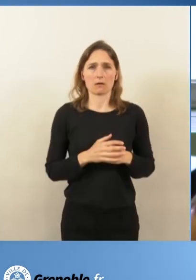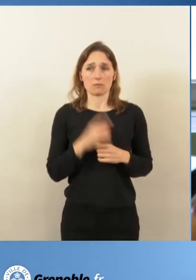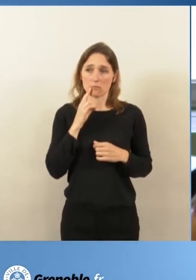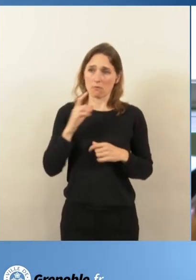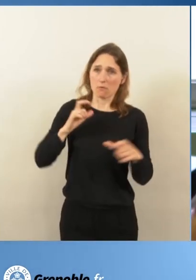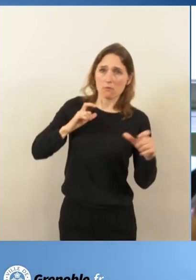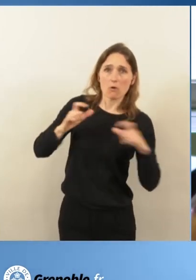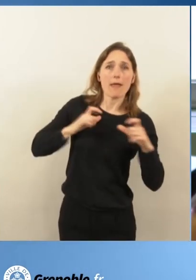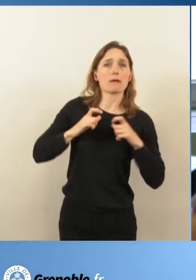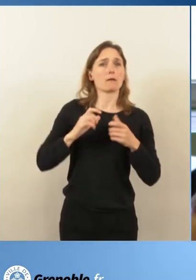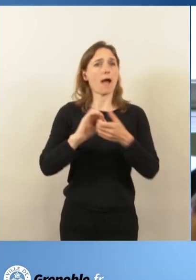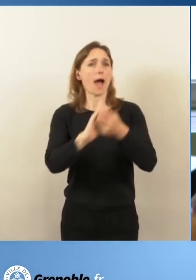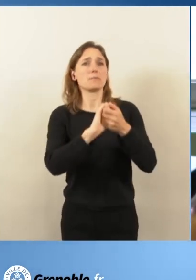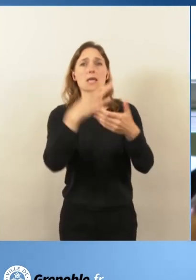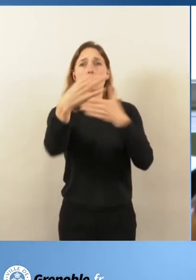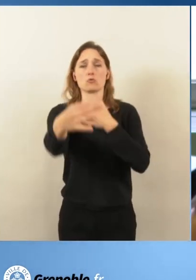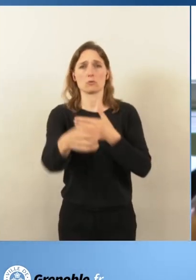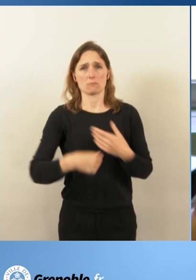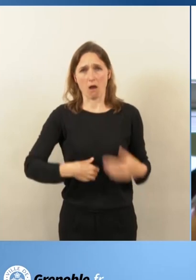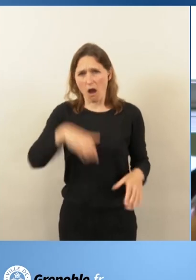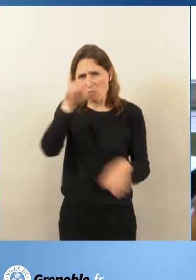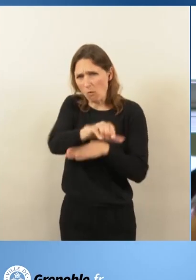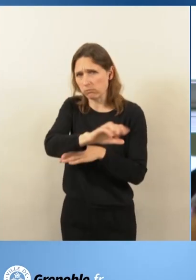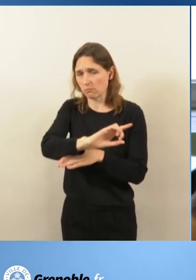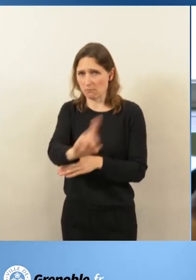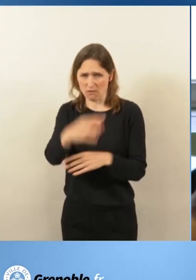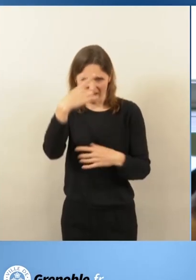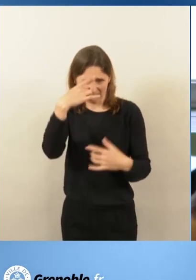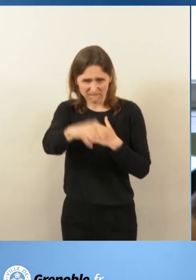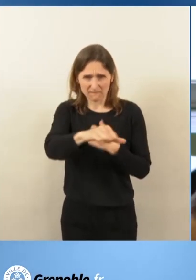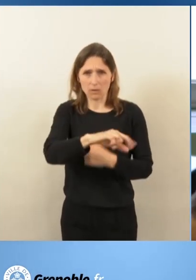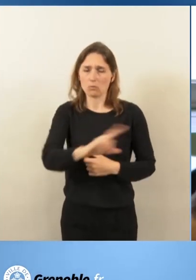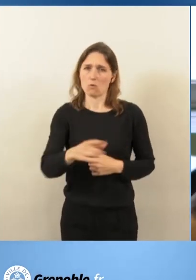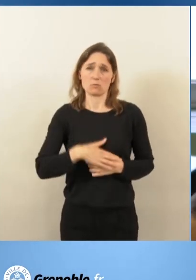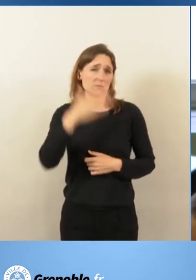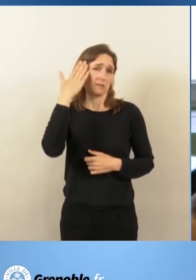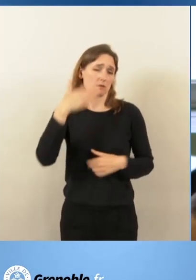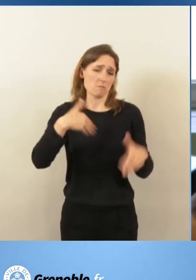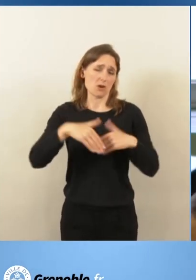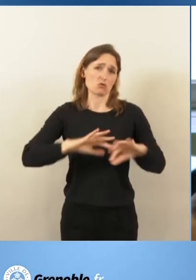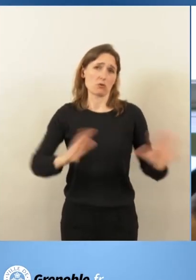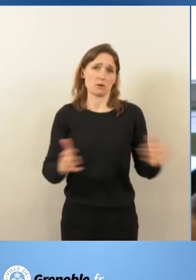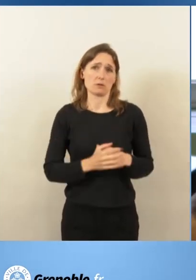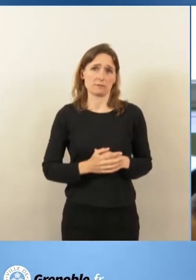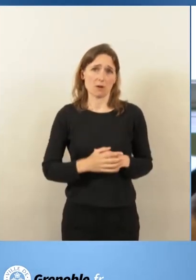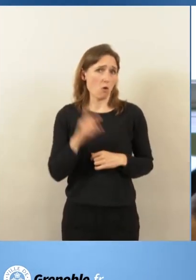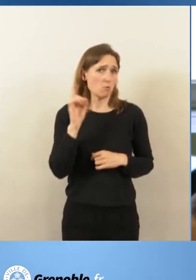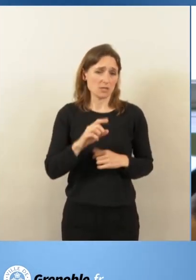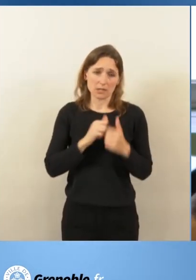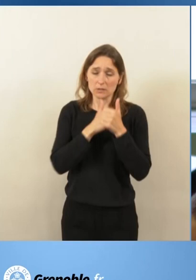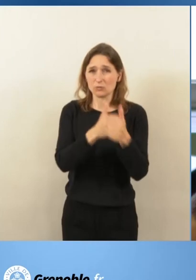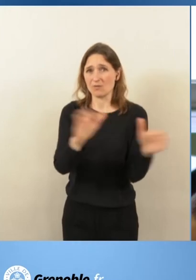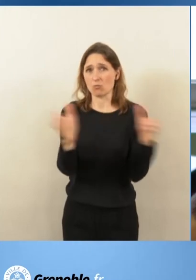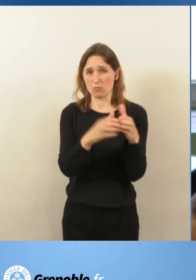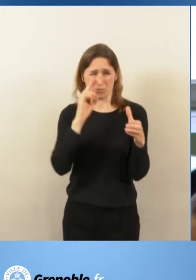sachez que je ne vous en veux pas je sais comment cela se passe il y a obligation d'être en accord avec le groupe pour